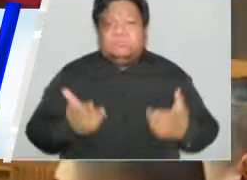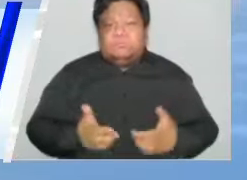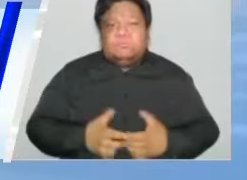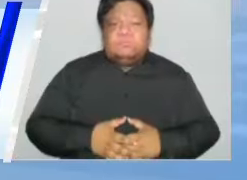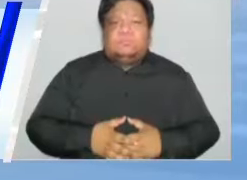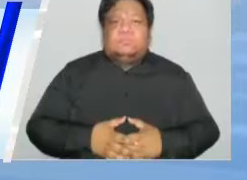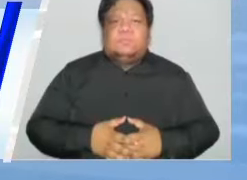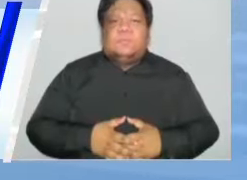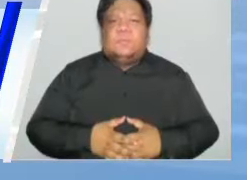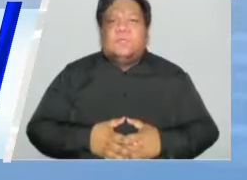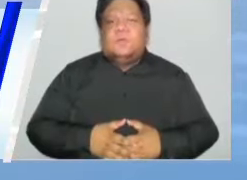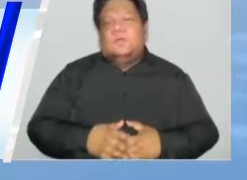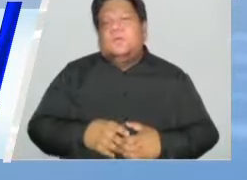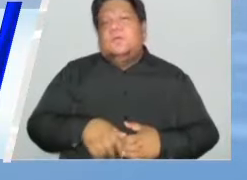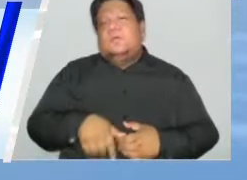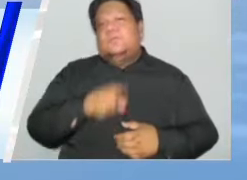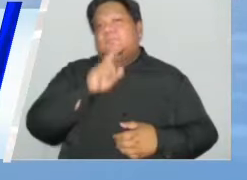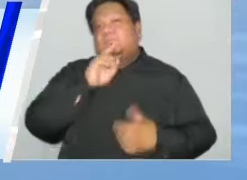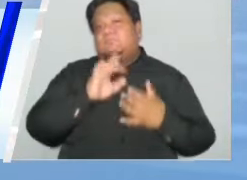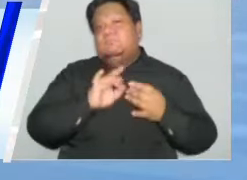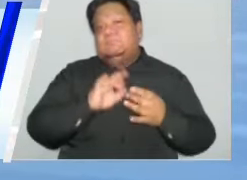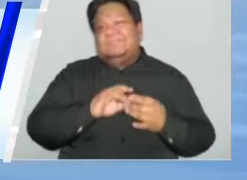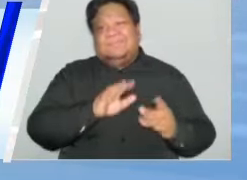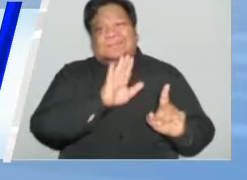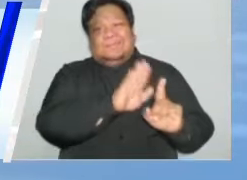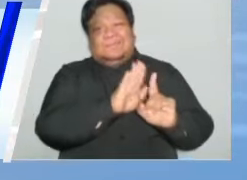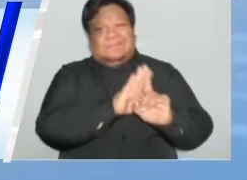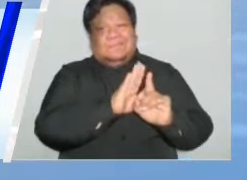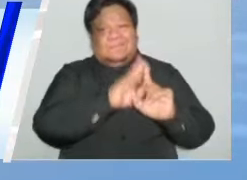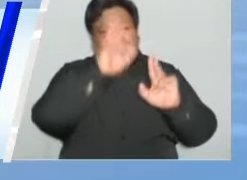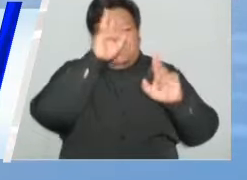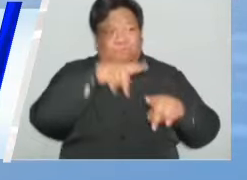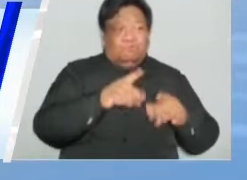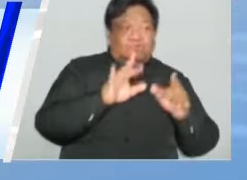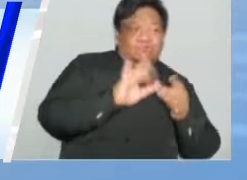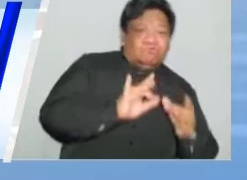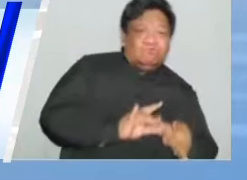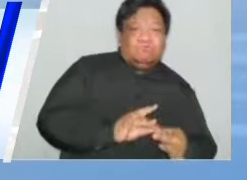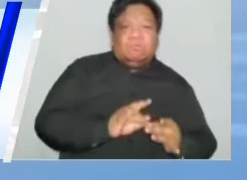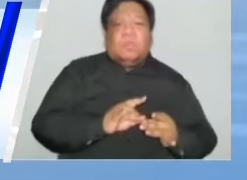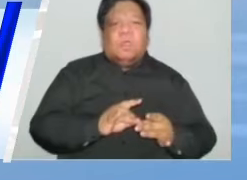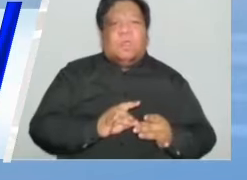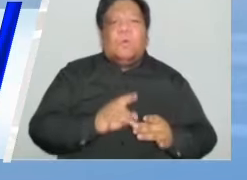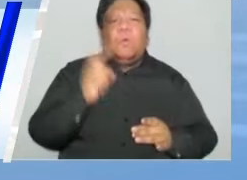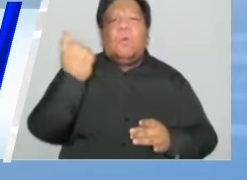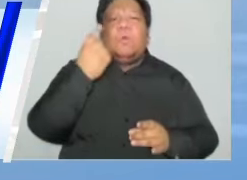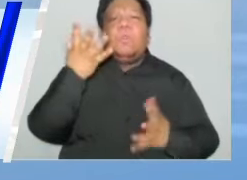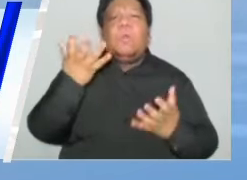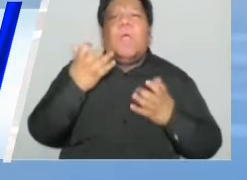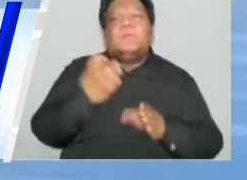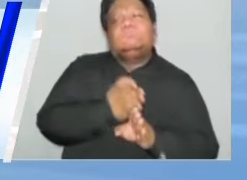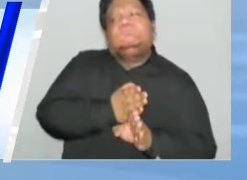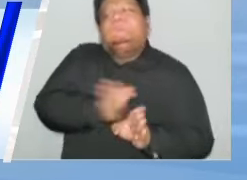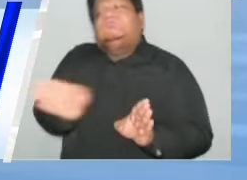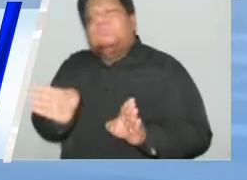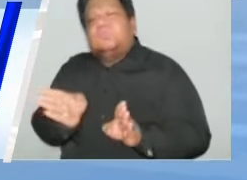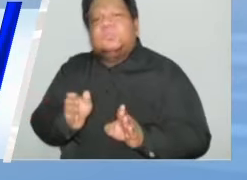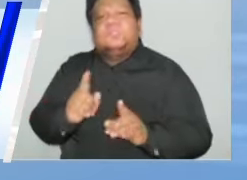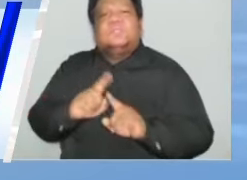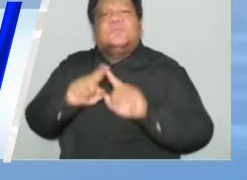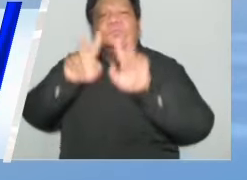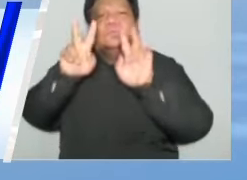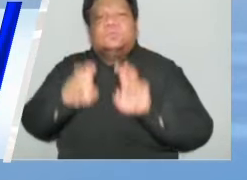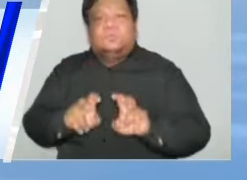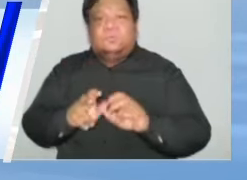na issue ang mga pang-aakusa ng Vice President. The Vice President's unfounded and baseless